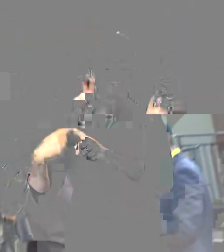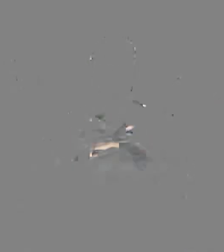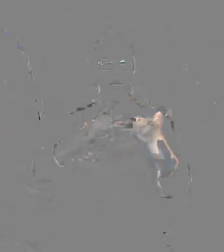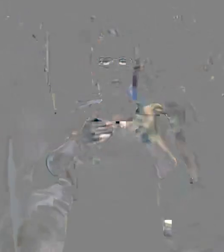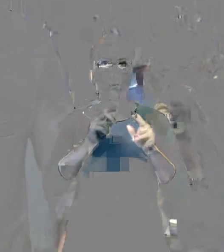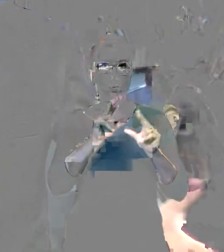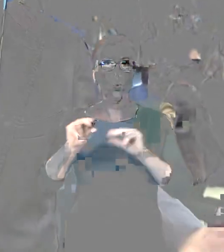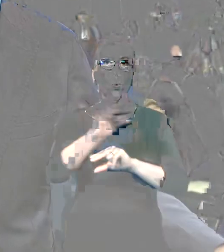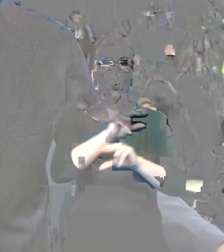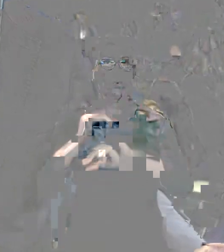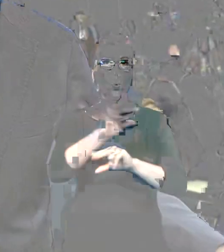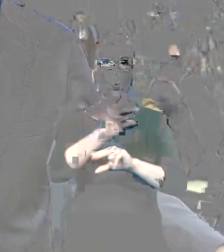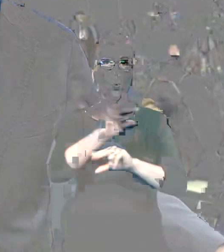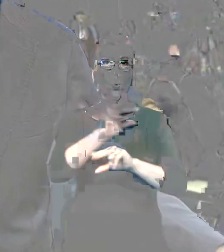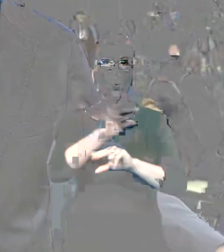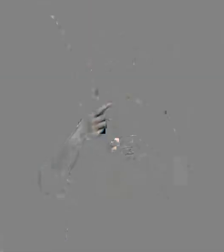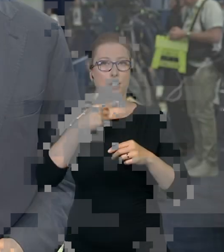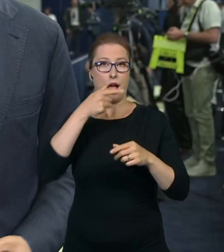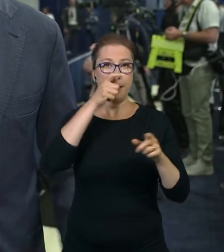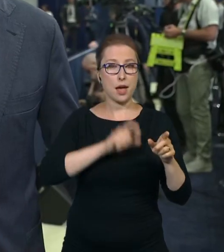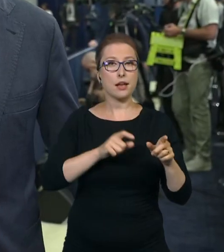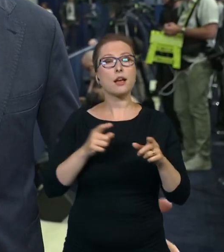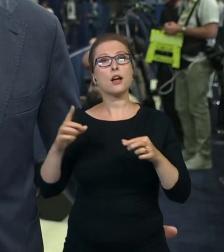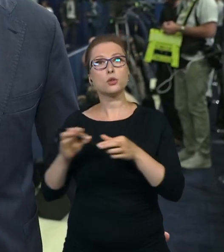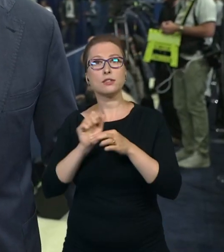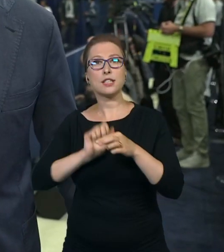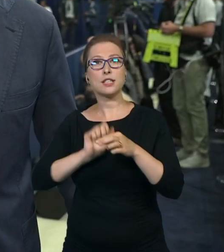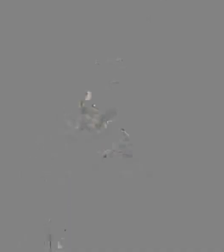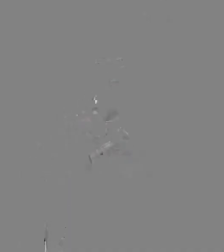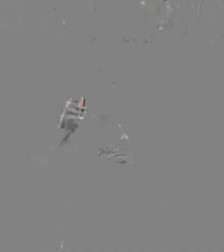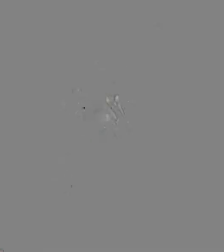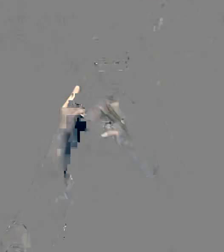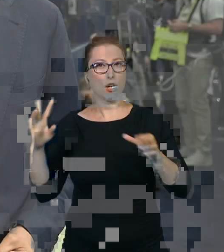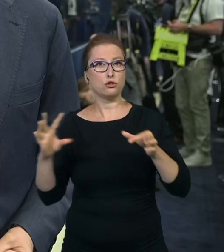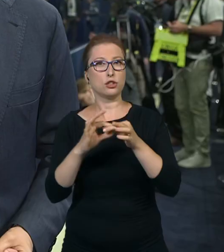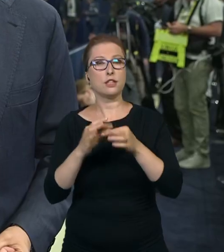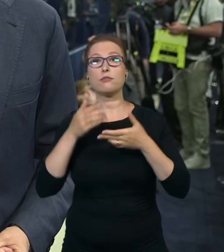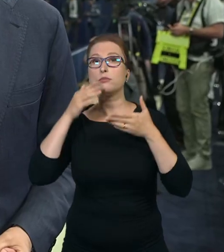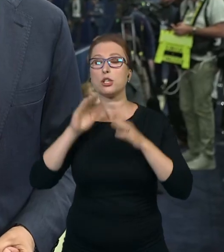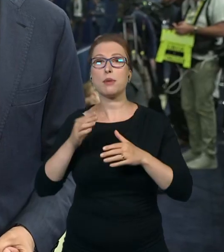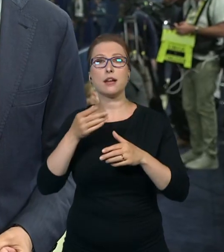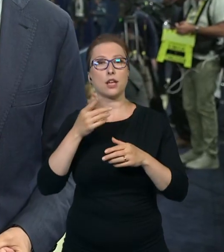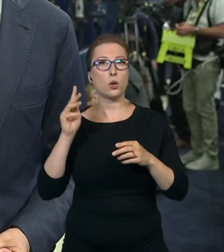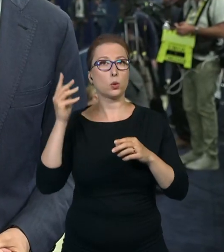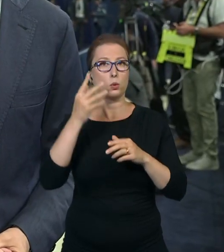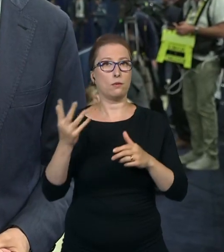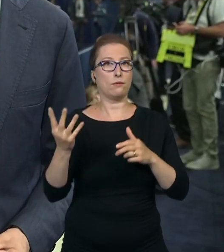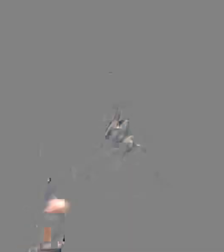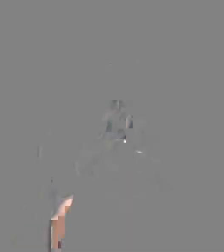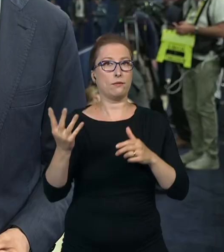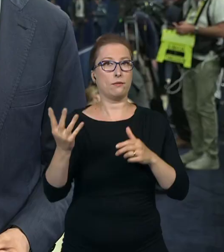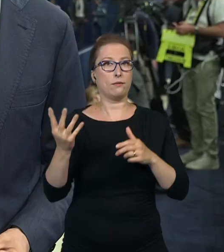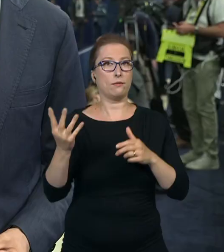spojnice pro záležitosti, jakou je Amerika, bude mít Evropské a to i při případném vítězství do nám a